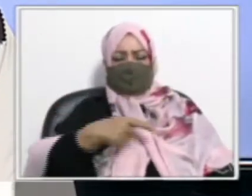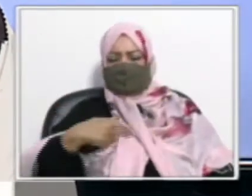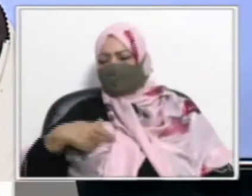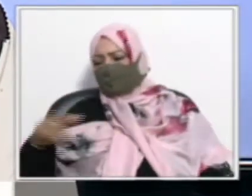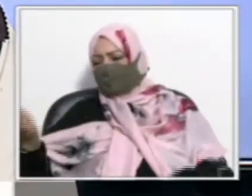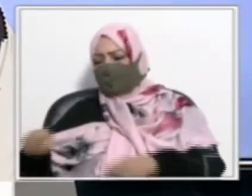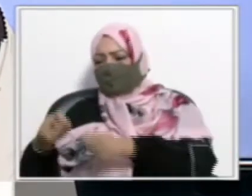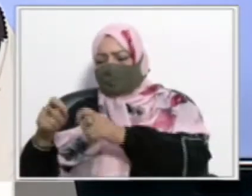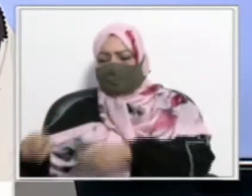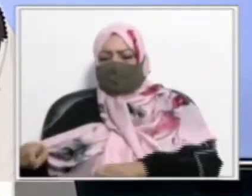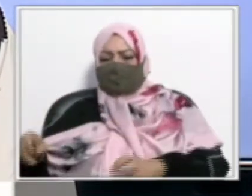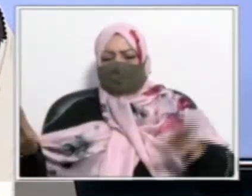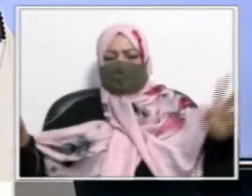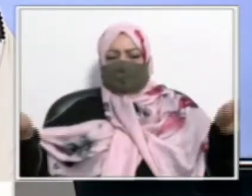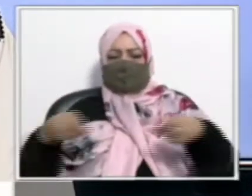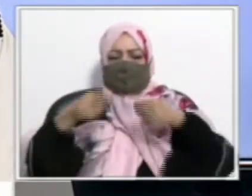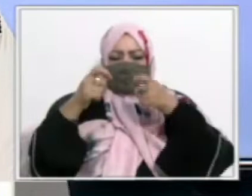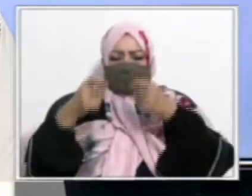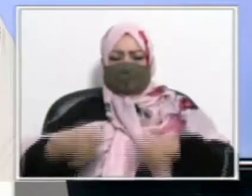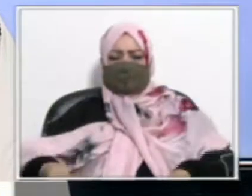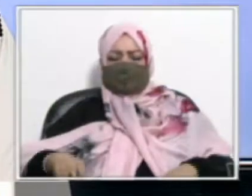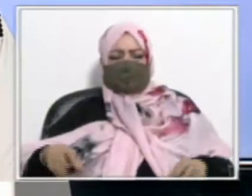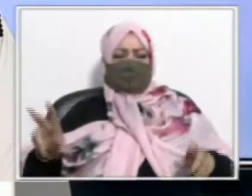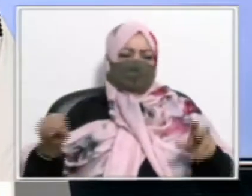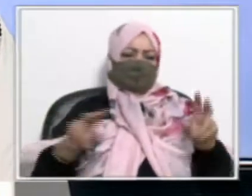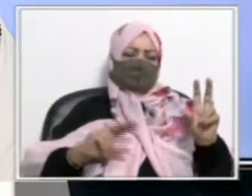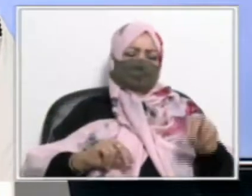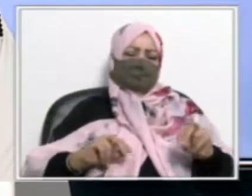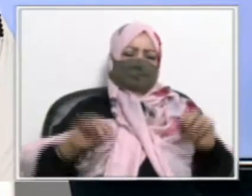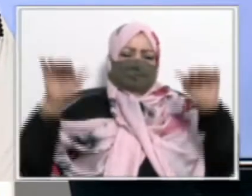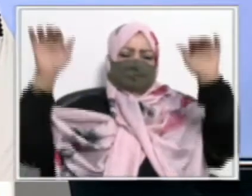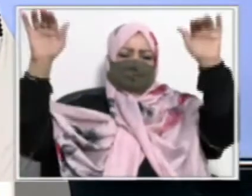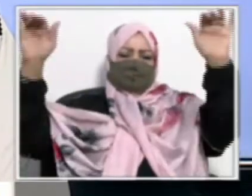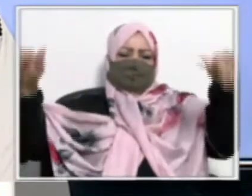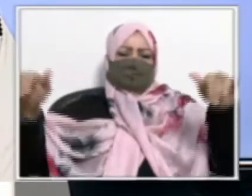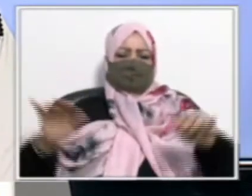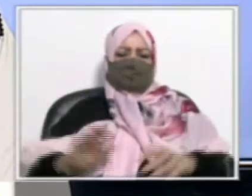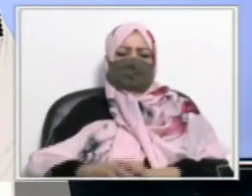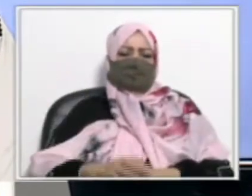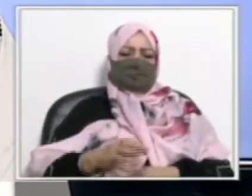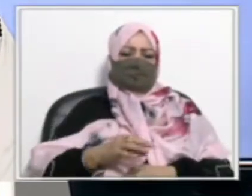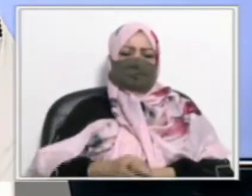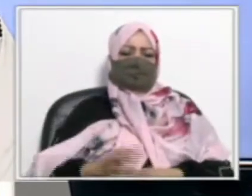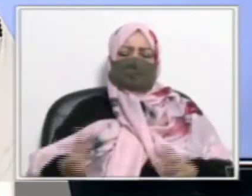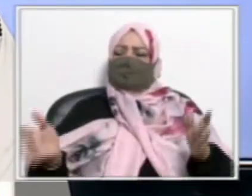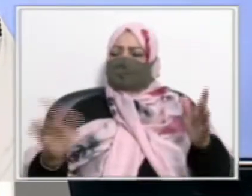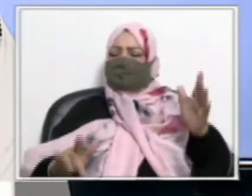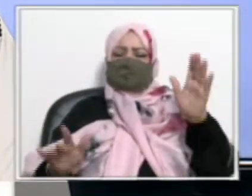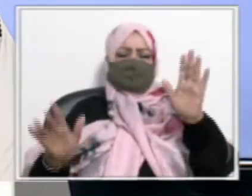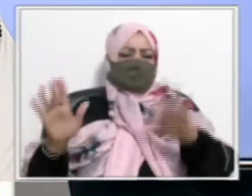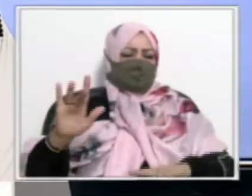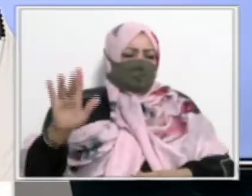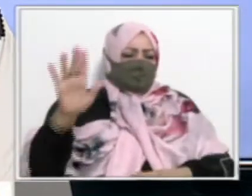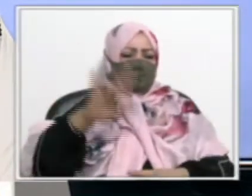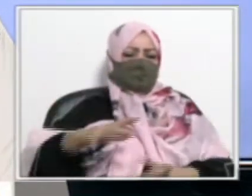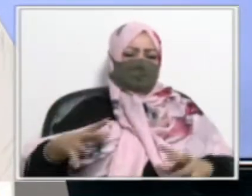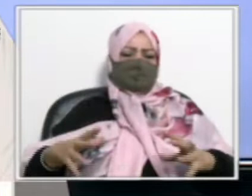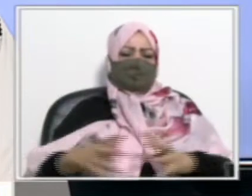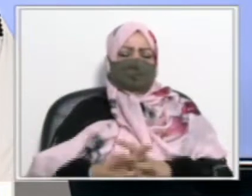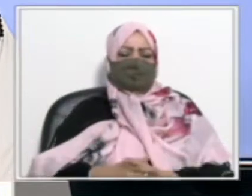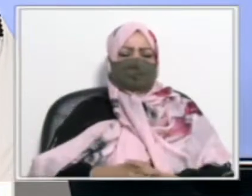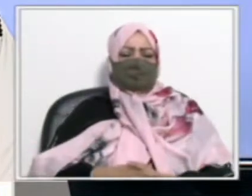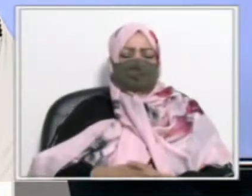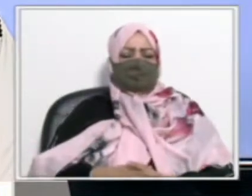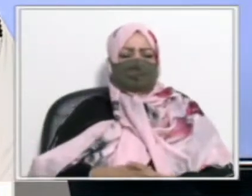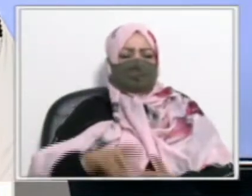وكلهم ينوب حسب ما يقولون، هو ينوب عن الكل، ينوب عن المصرف وينوب عن المعرض، هو نفس الشيء. وهذا فيه